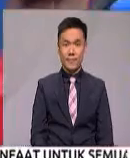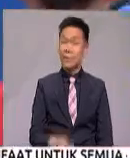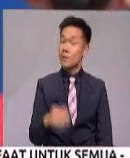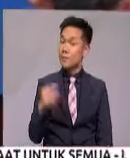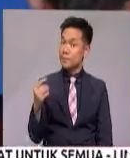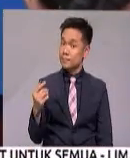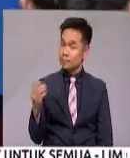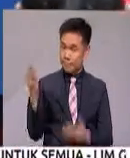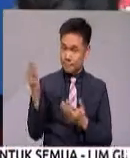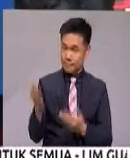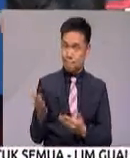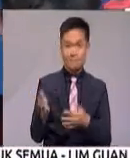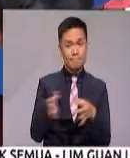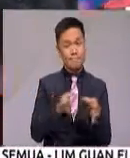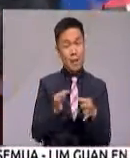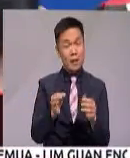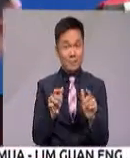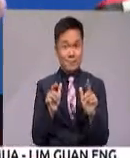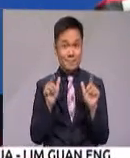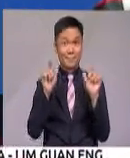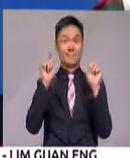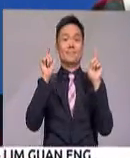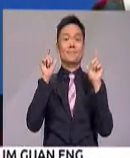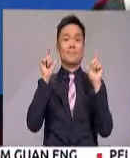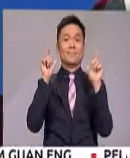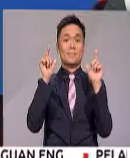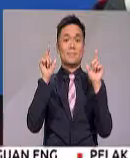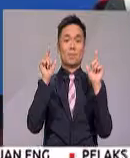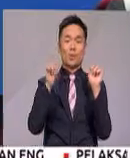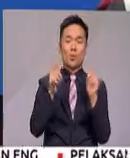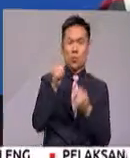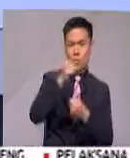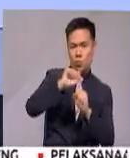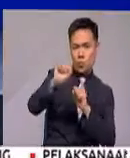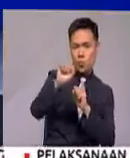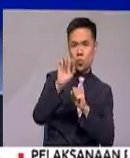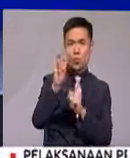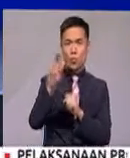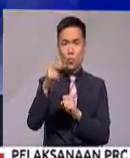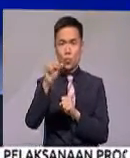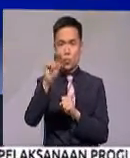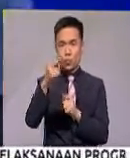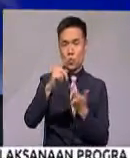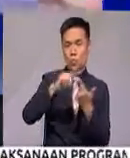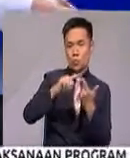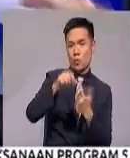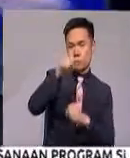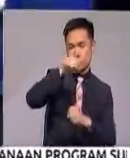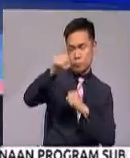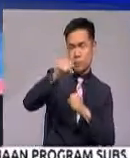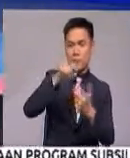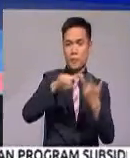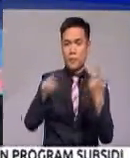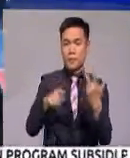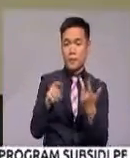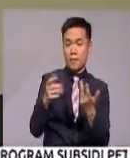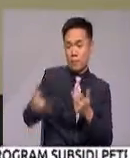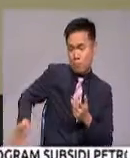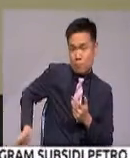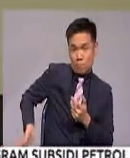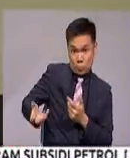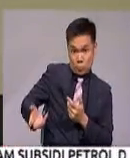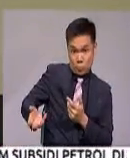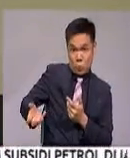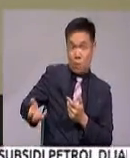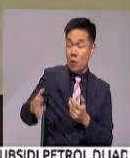Menurut beliau, antara yang patut dibanggakan adalah melalui sukan wushu, bina badan, muay thai, terjun dan tenpin bowling yang meraih pingat